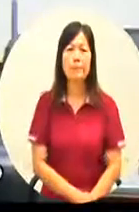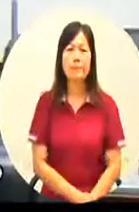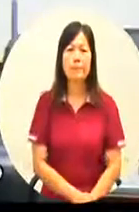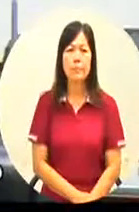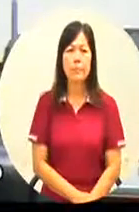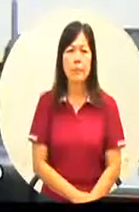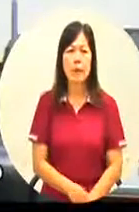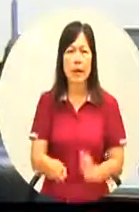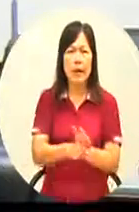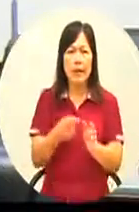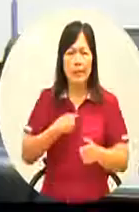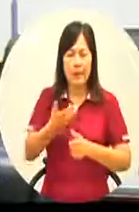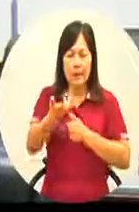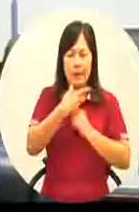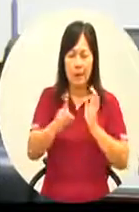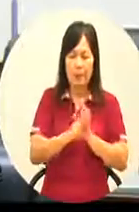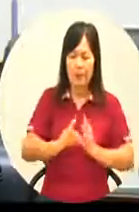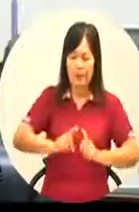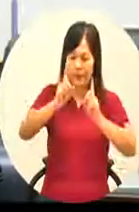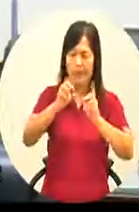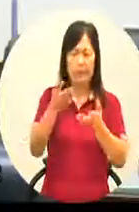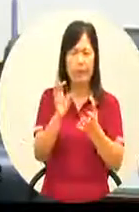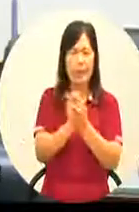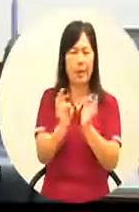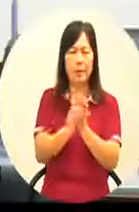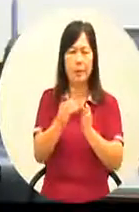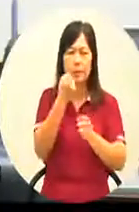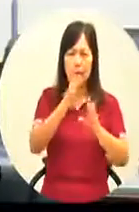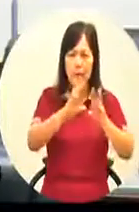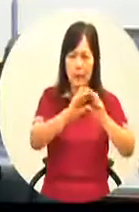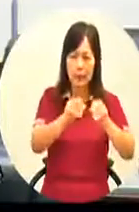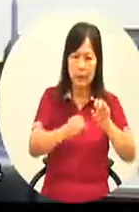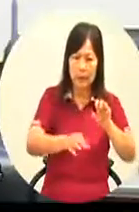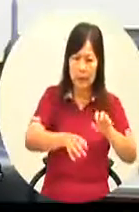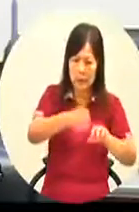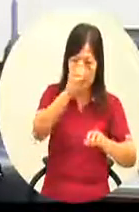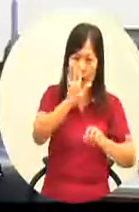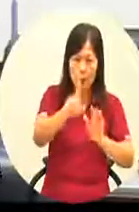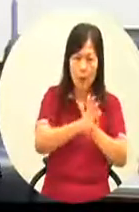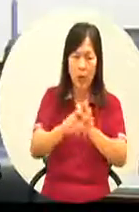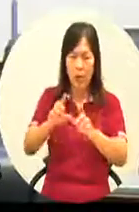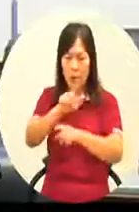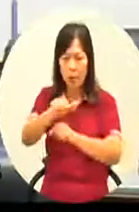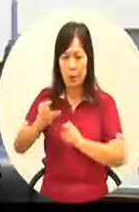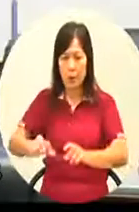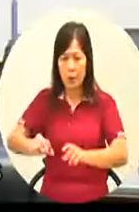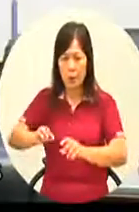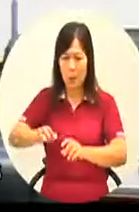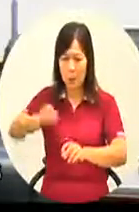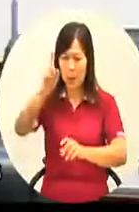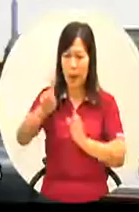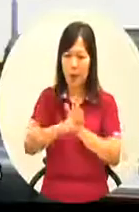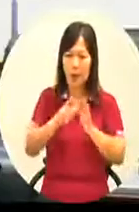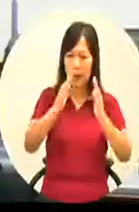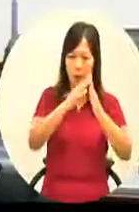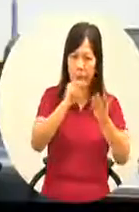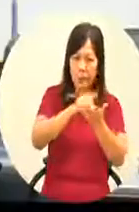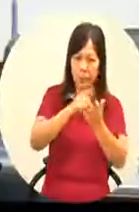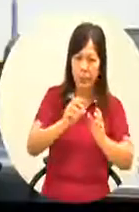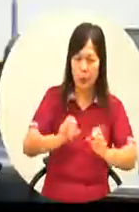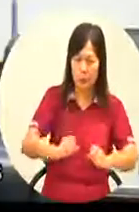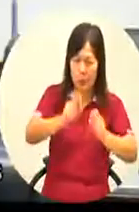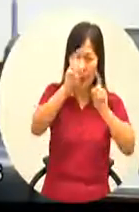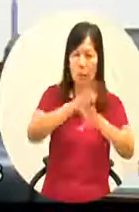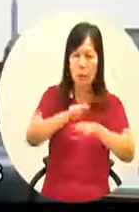你甲恁爸气不要紧，我地价高了。物价高了很简单，你房租一定高，房租高什么都